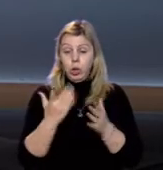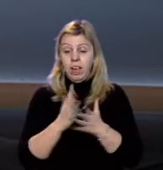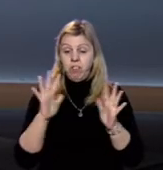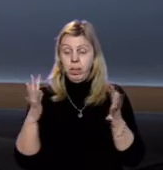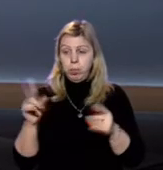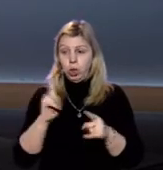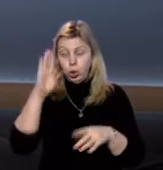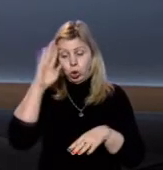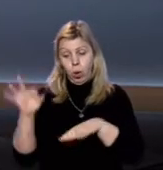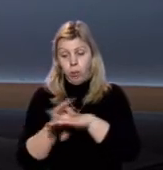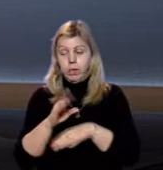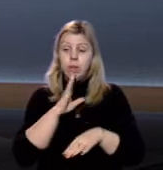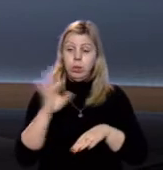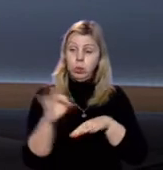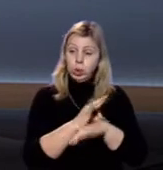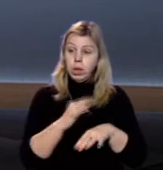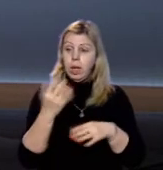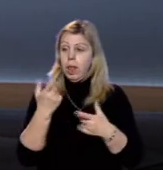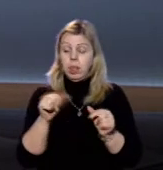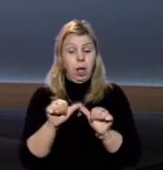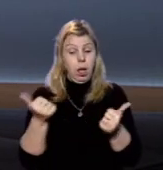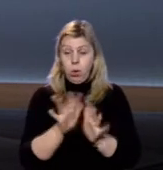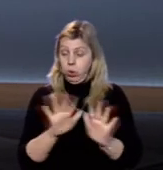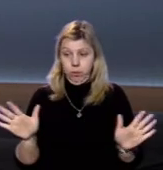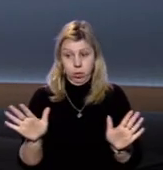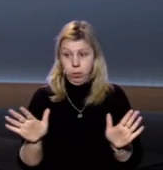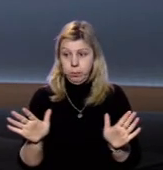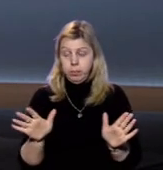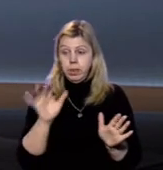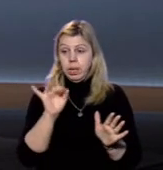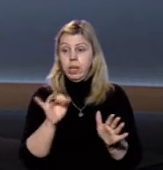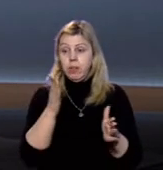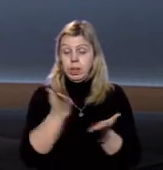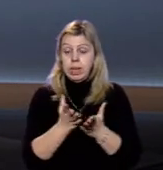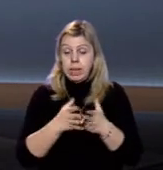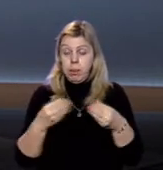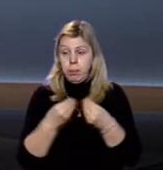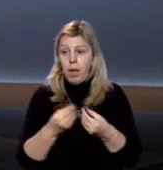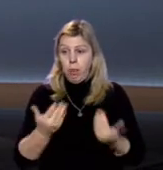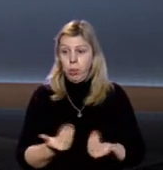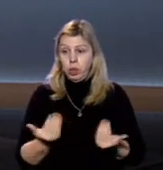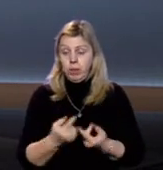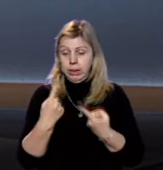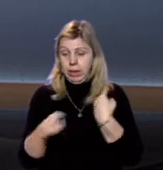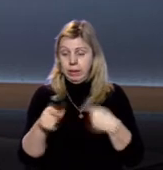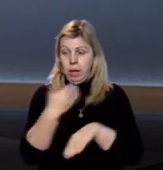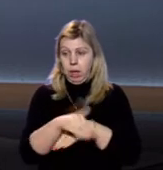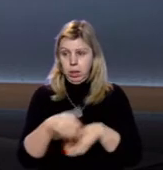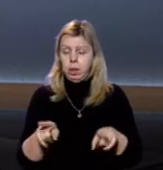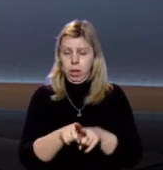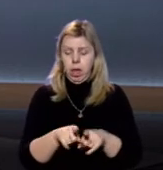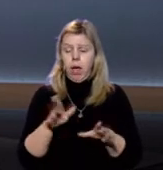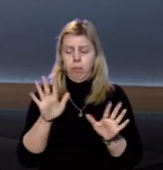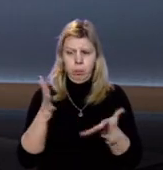випадки, що чоловік або дружина, які не розлучені, вони є сім'єю, але проживають з різними адресами, такі випадки